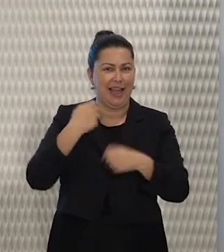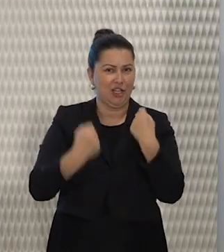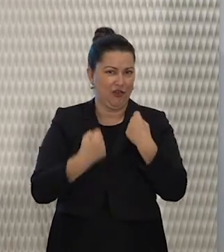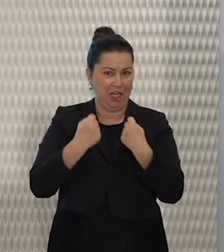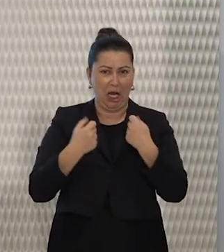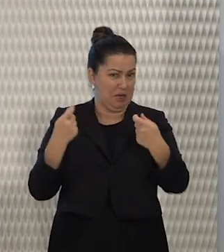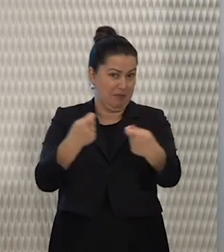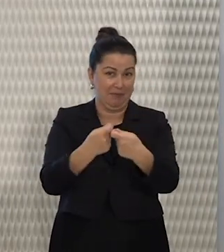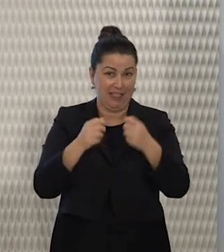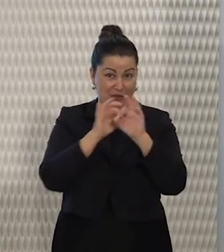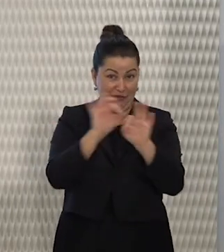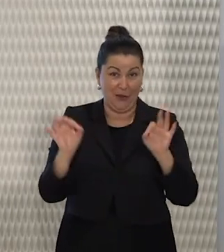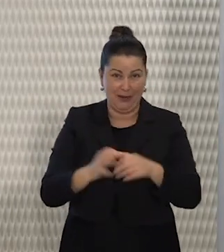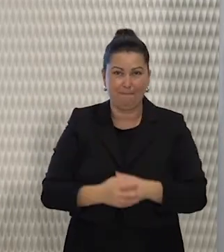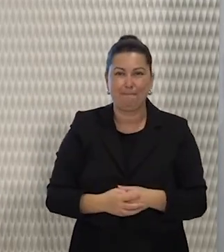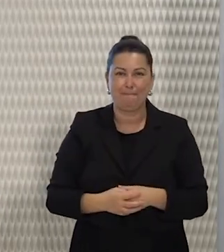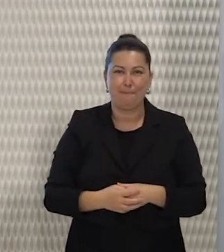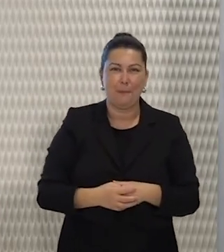Zeit haben, geeignet ist.